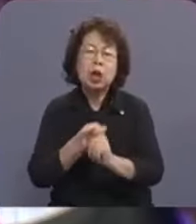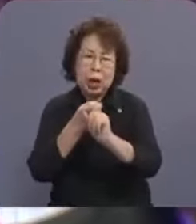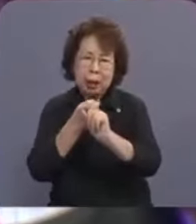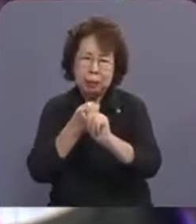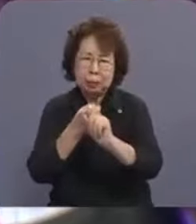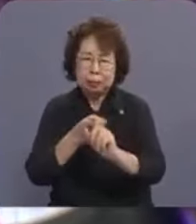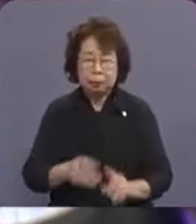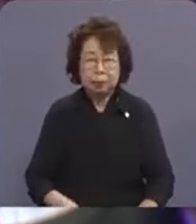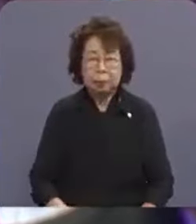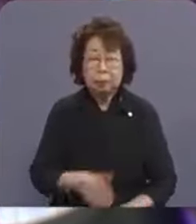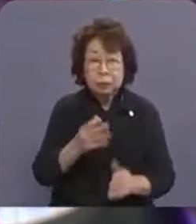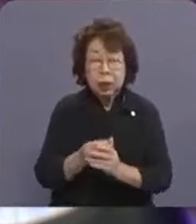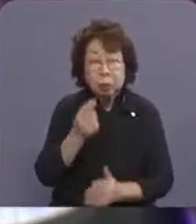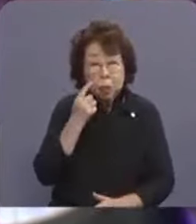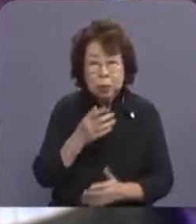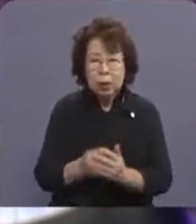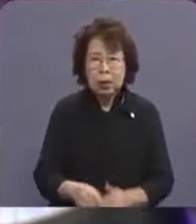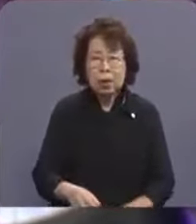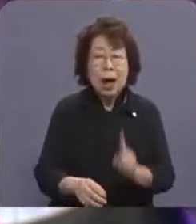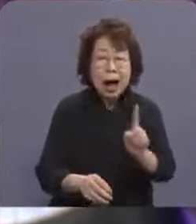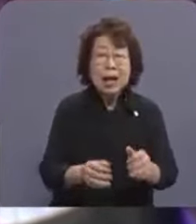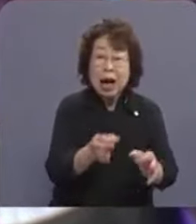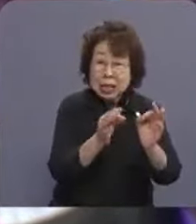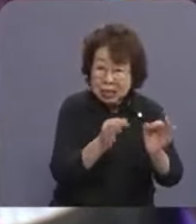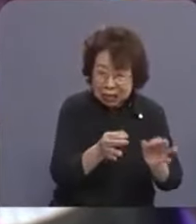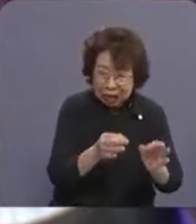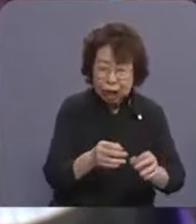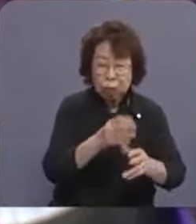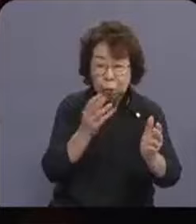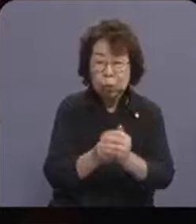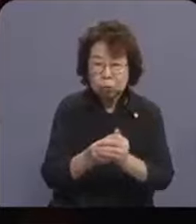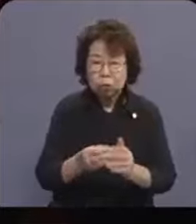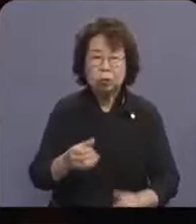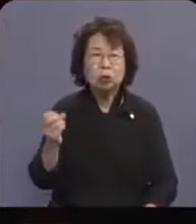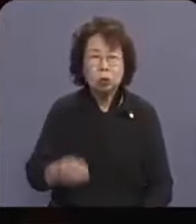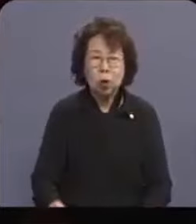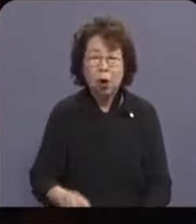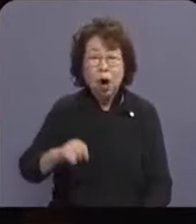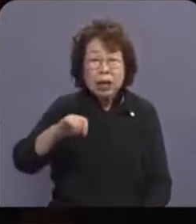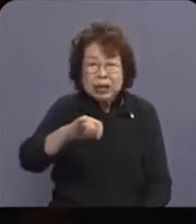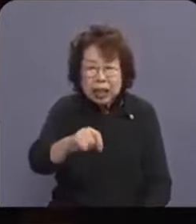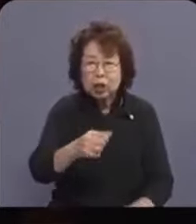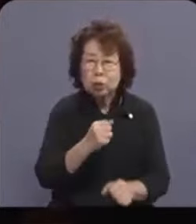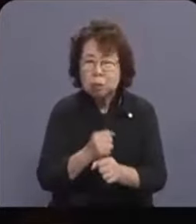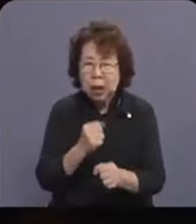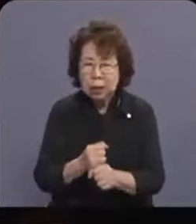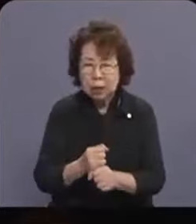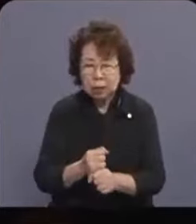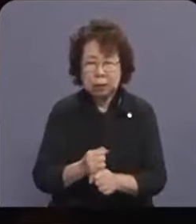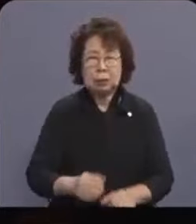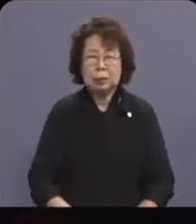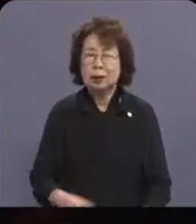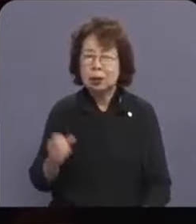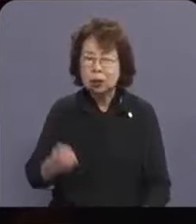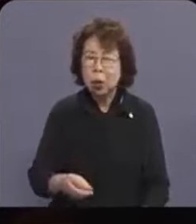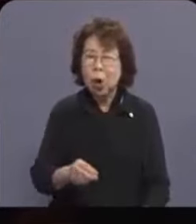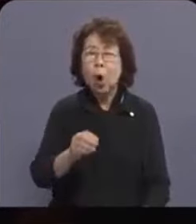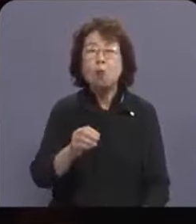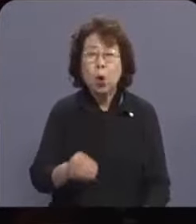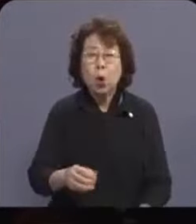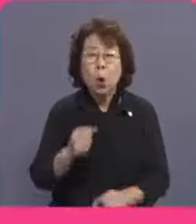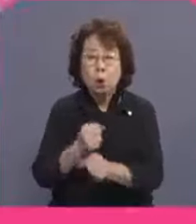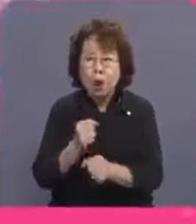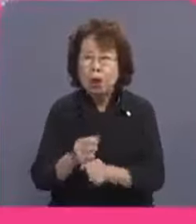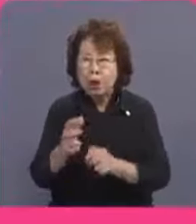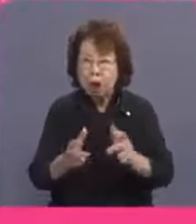주주 구성을 보면 한화은행 등 금융권은 물론이고 기생충을 만든 바른손 뽀로로 제작사인